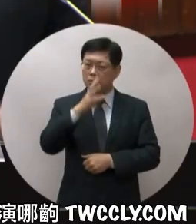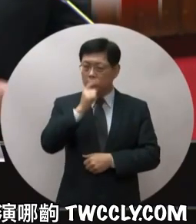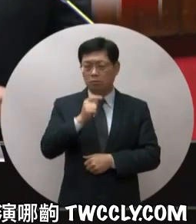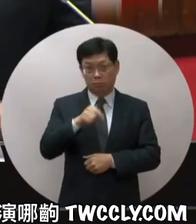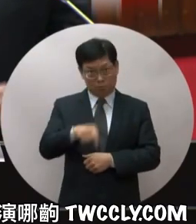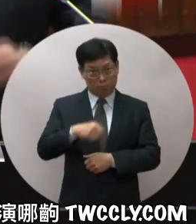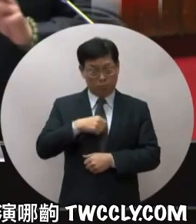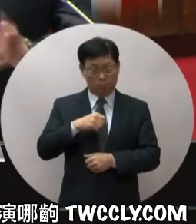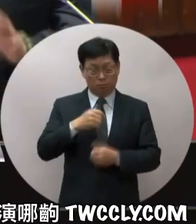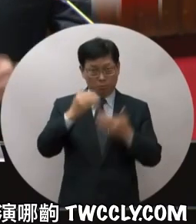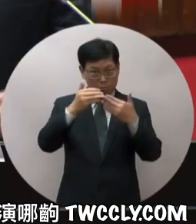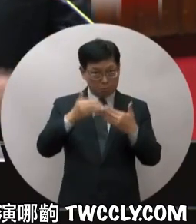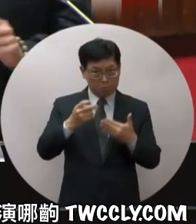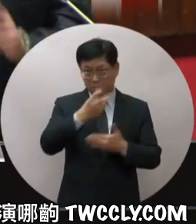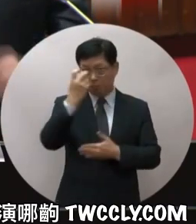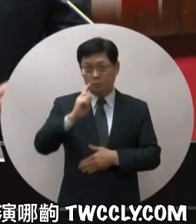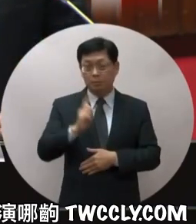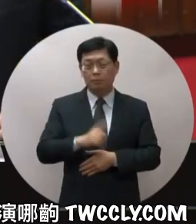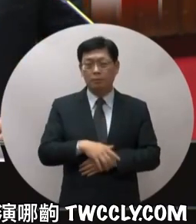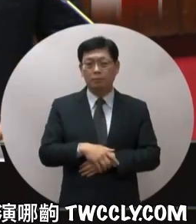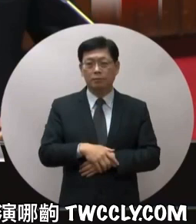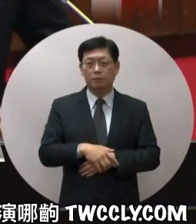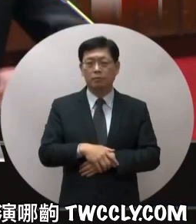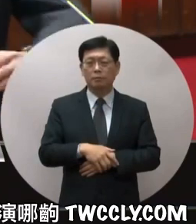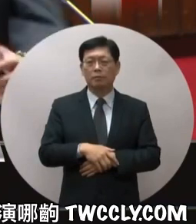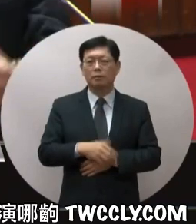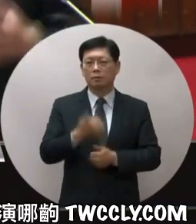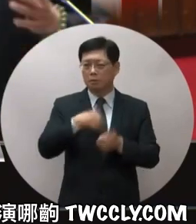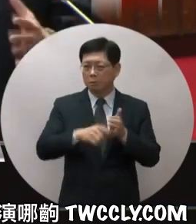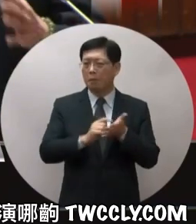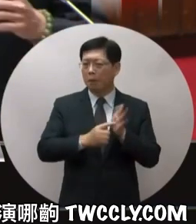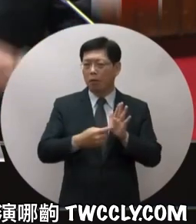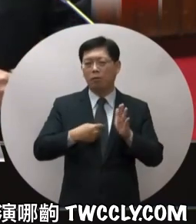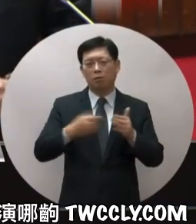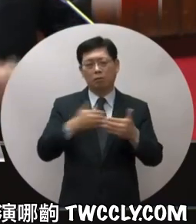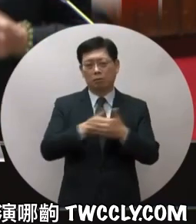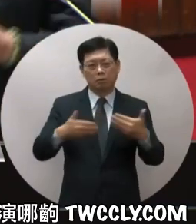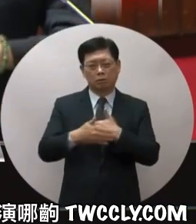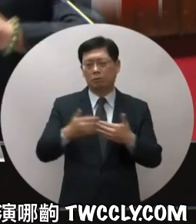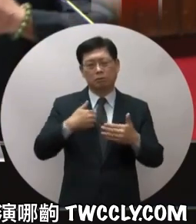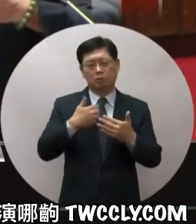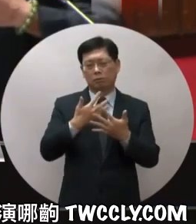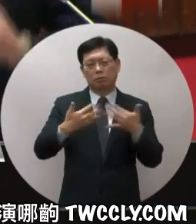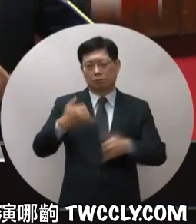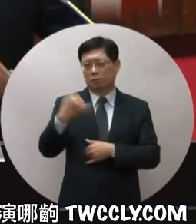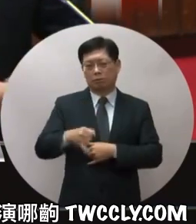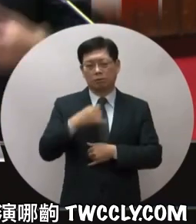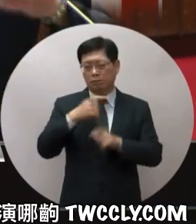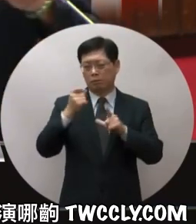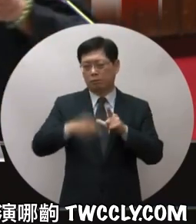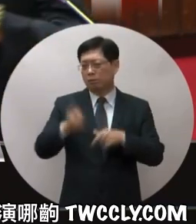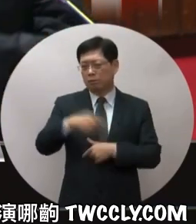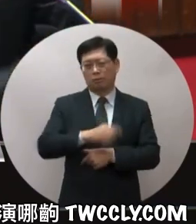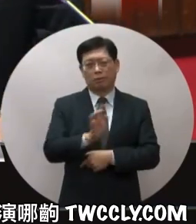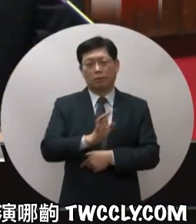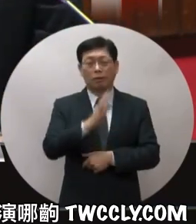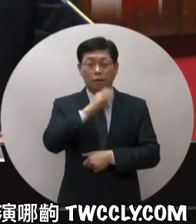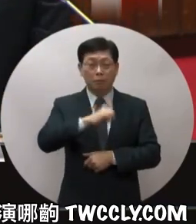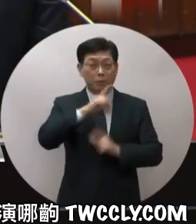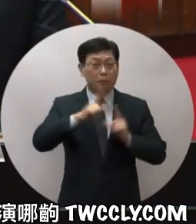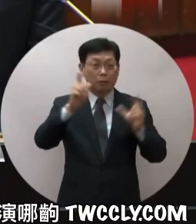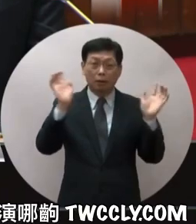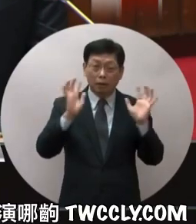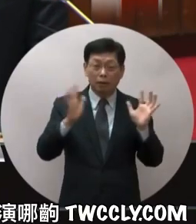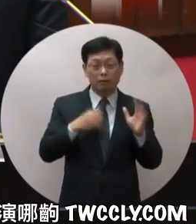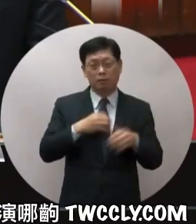這一個現象裡面顯示出來憲息出來是什麼因為我們屏東的交通網路不夠去那些沒什麼要來我們屏東的主